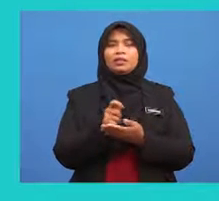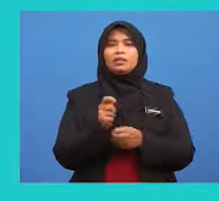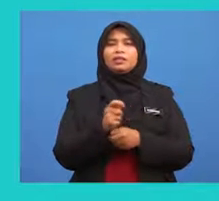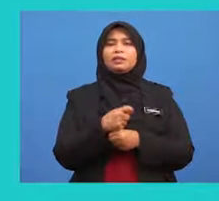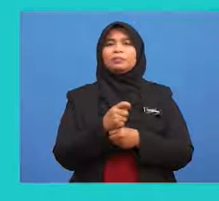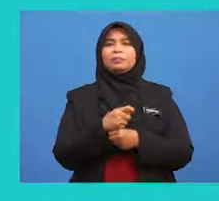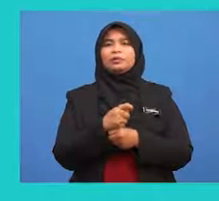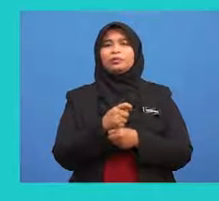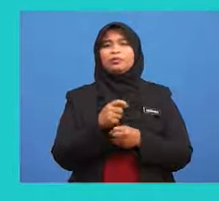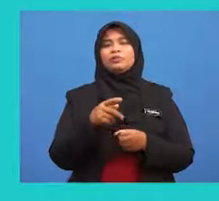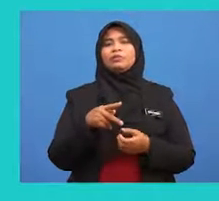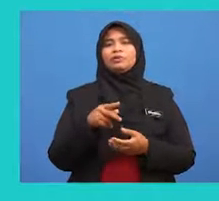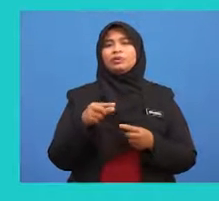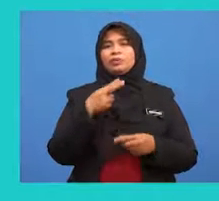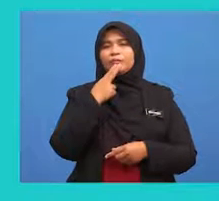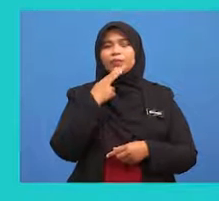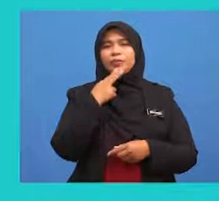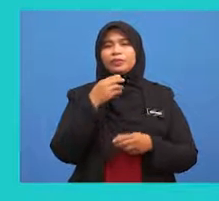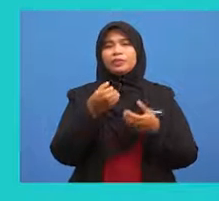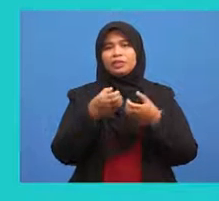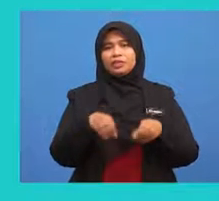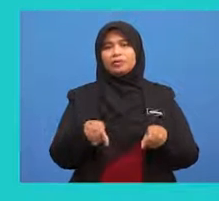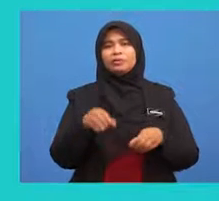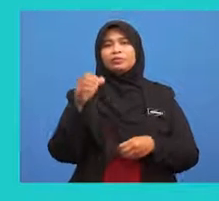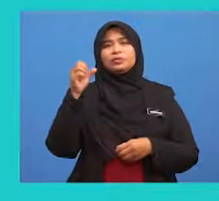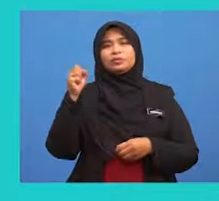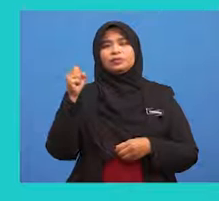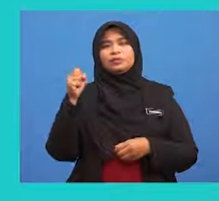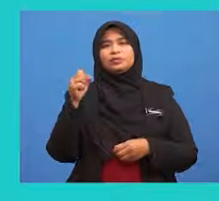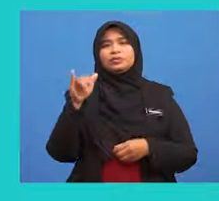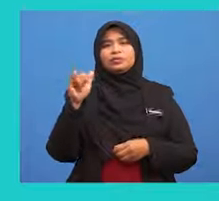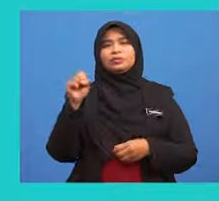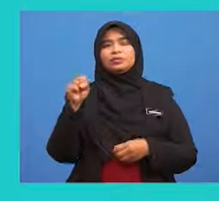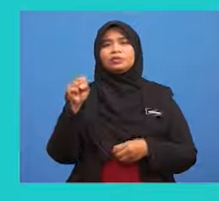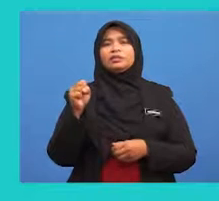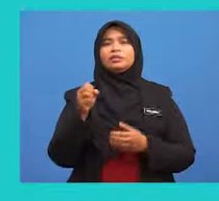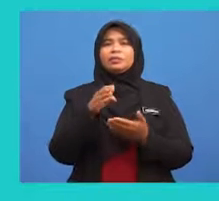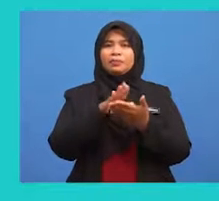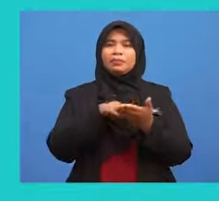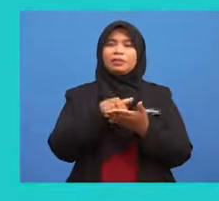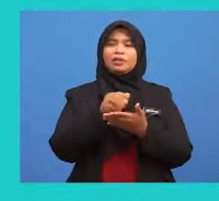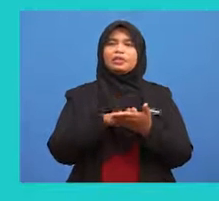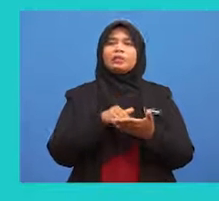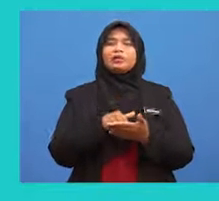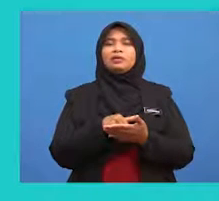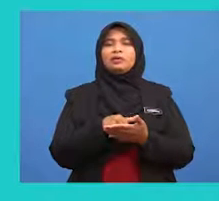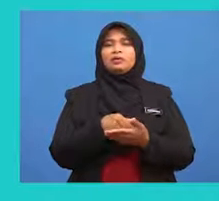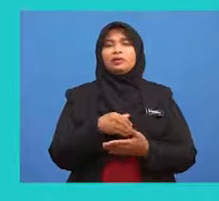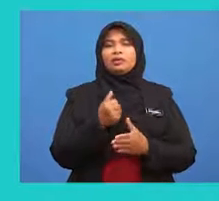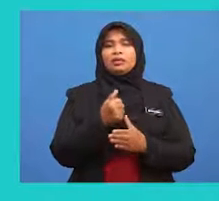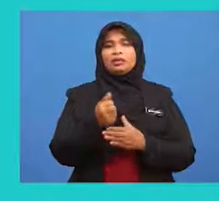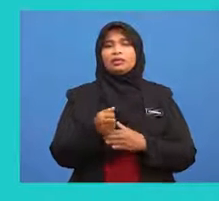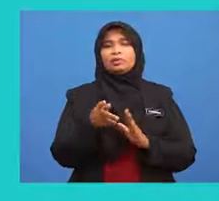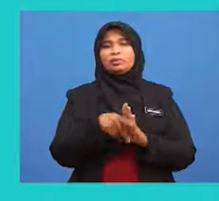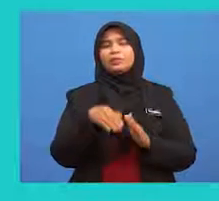gula, telur, susu, yeast, butter atau mentega dan